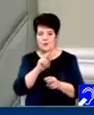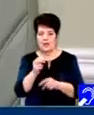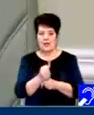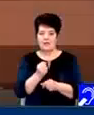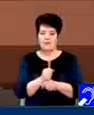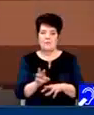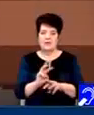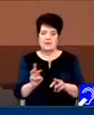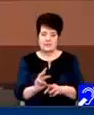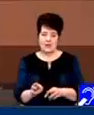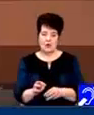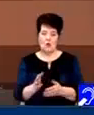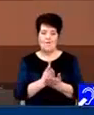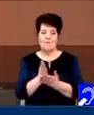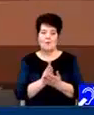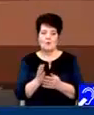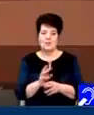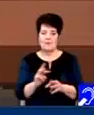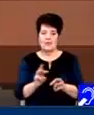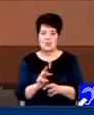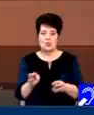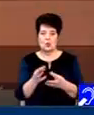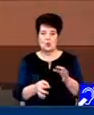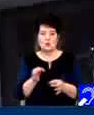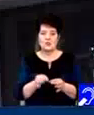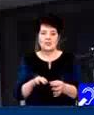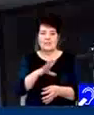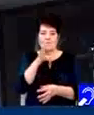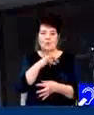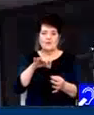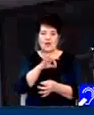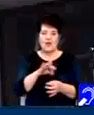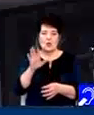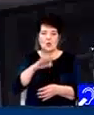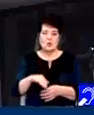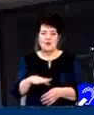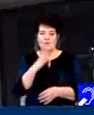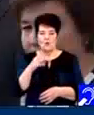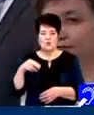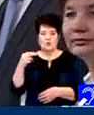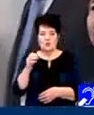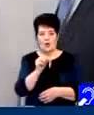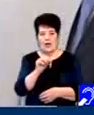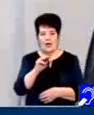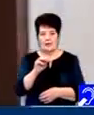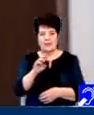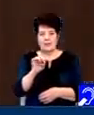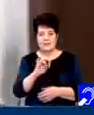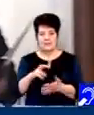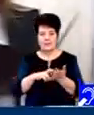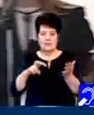activitatea ministerului. Funcția de ministru al Justiției a rămas vacantă acum o săptămână după ce fostul șef Alexandru Tănase și-a